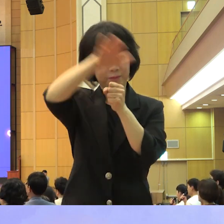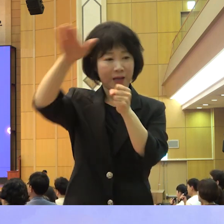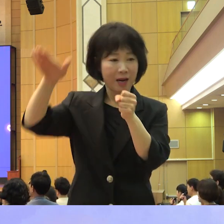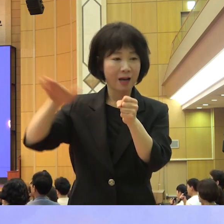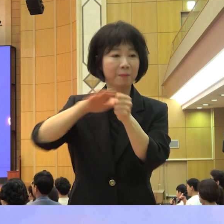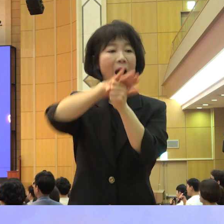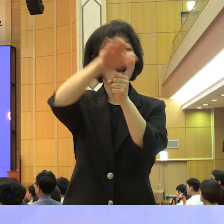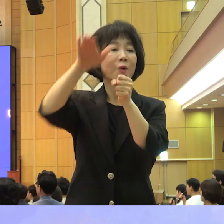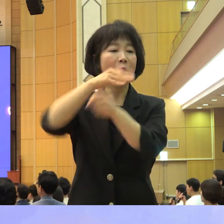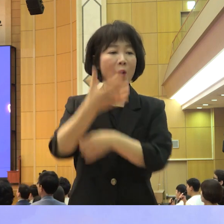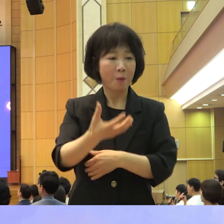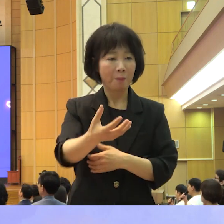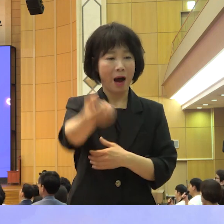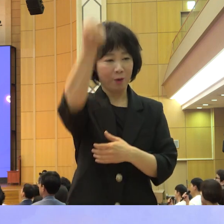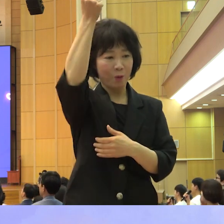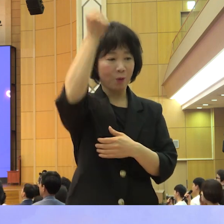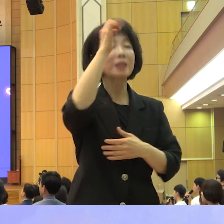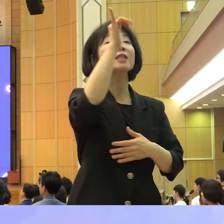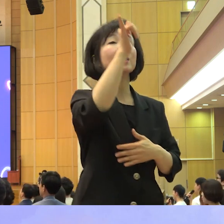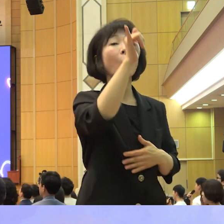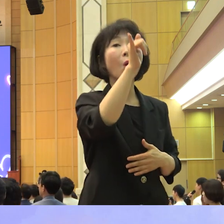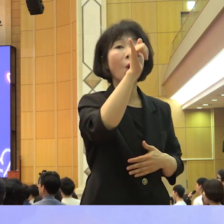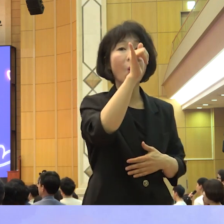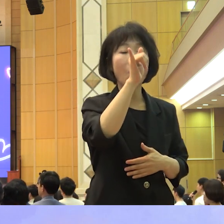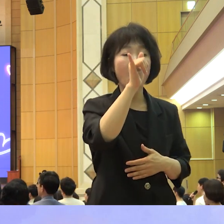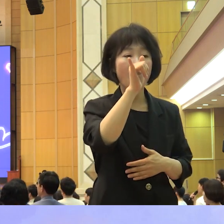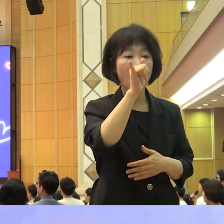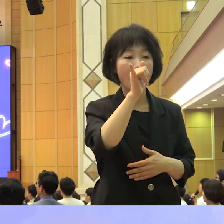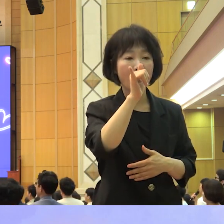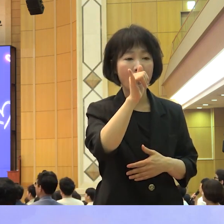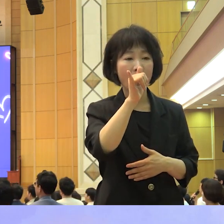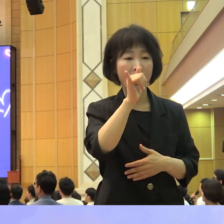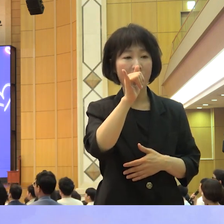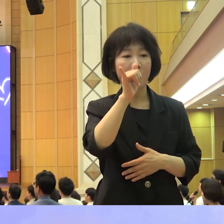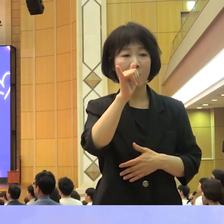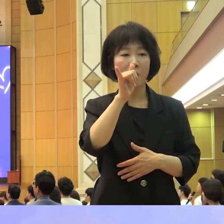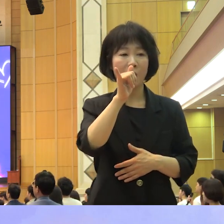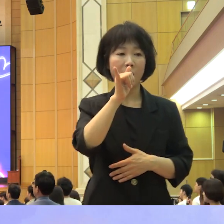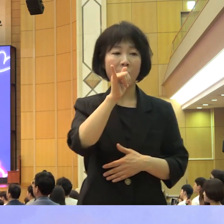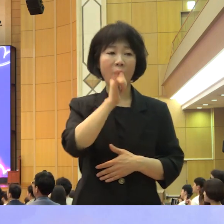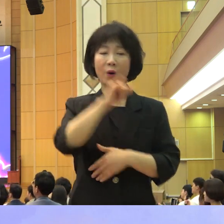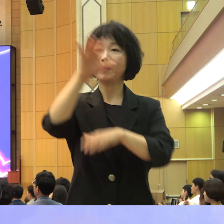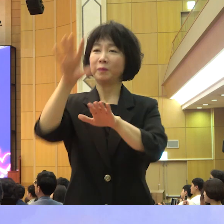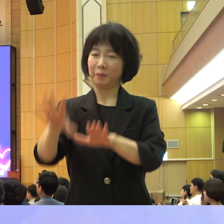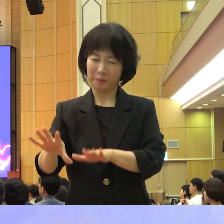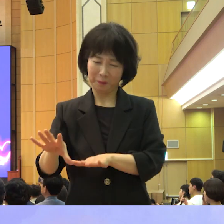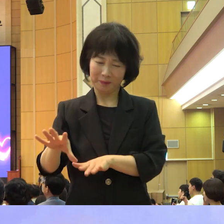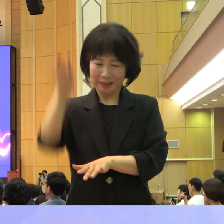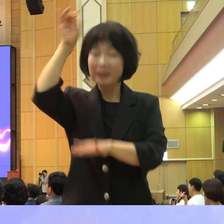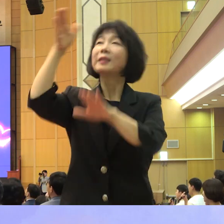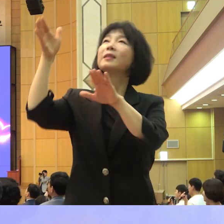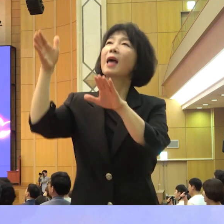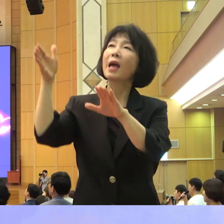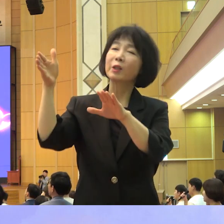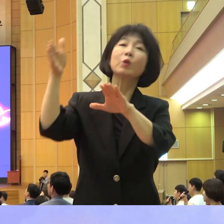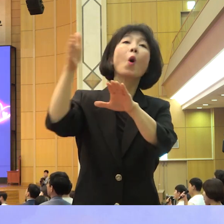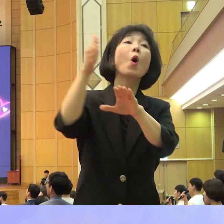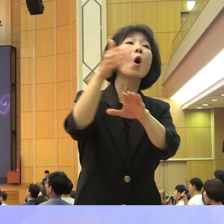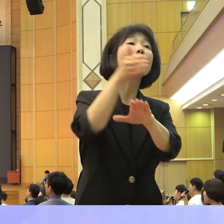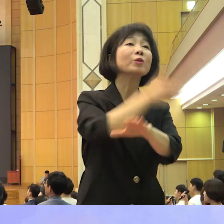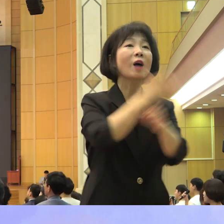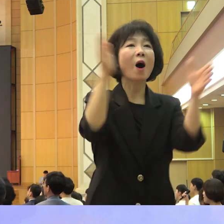속에서 그 사랑 받고 있지요. 태초부터 시작된 하나님의 사랑은,